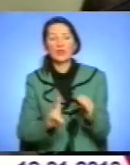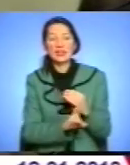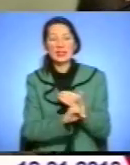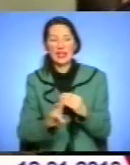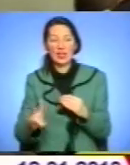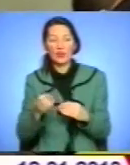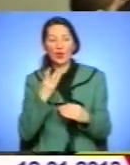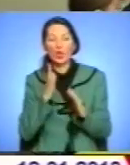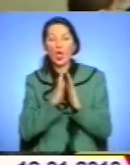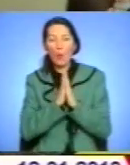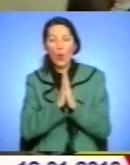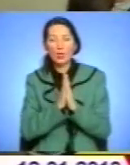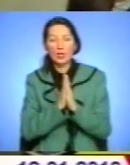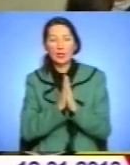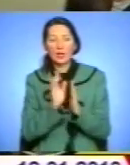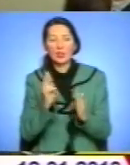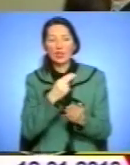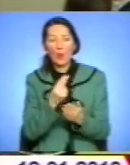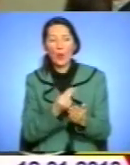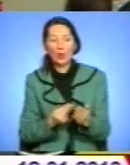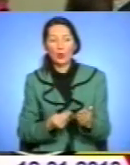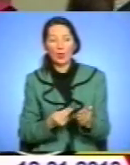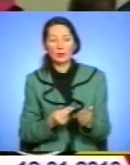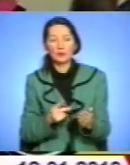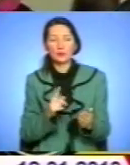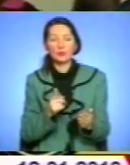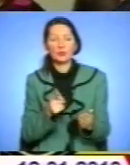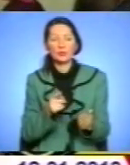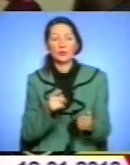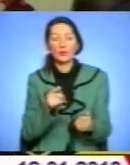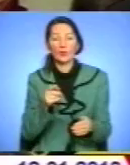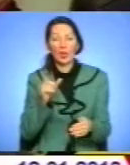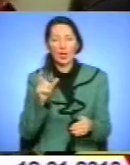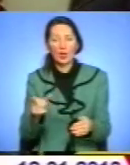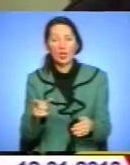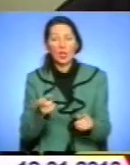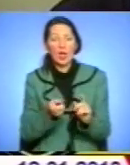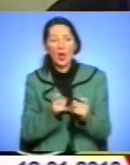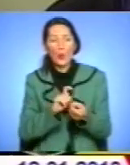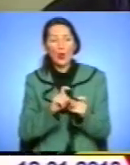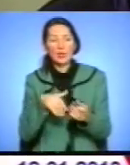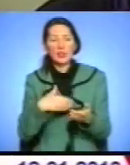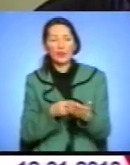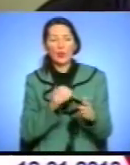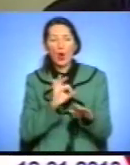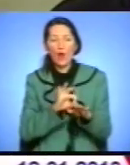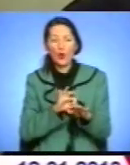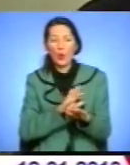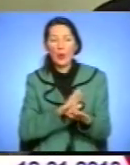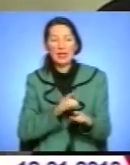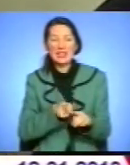інший щабель. На щабель одержимості людини, яка бореться своїми вадами. І це не